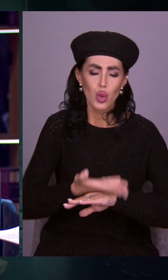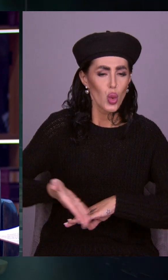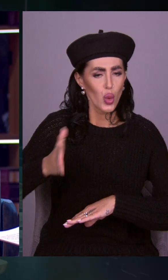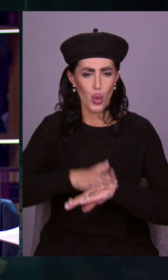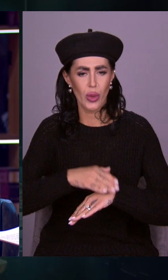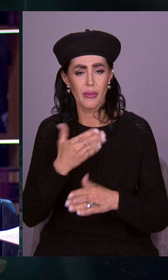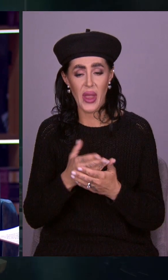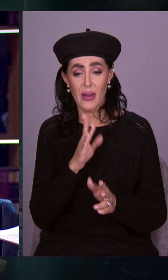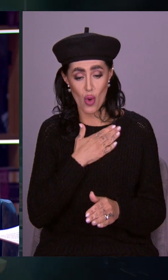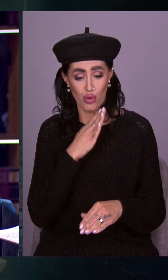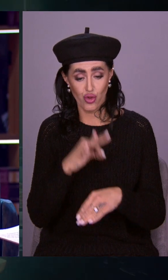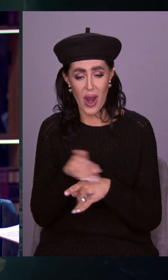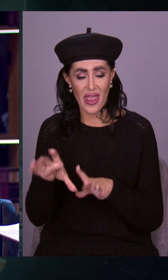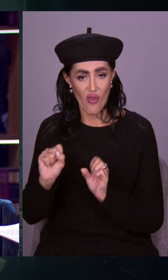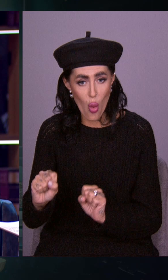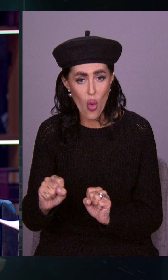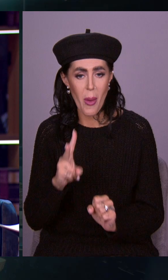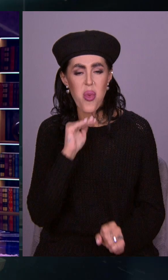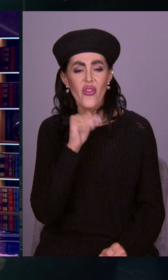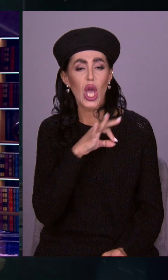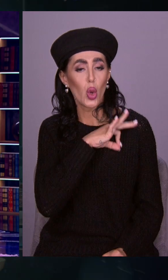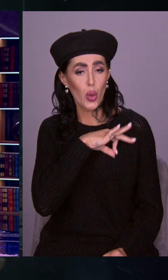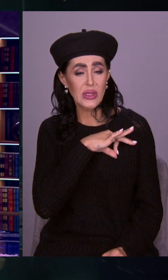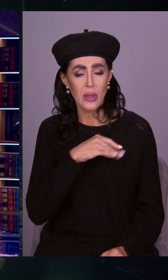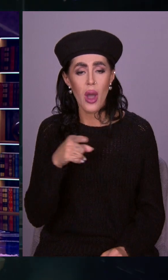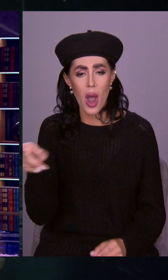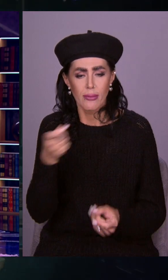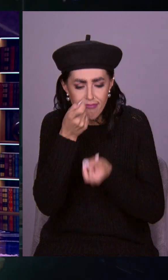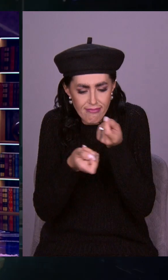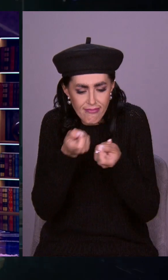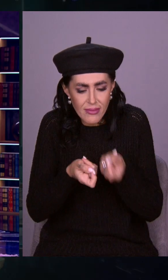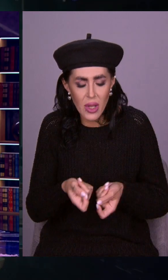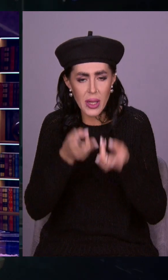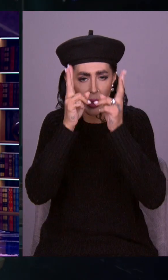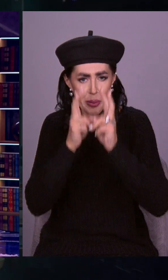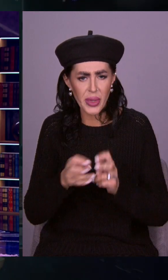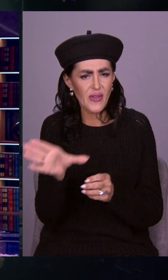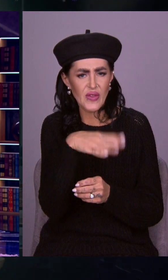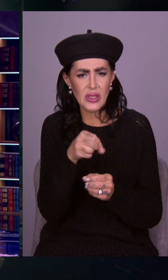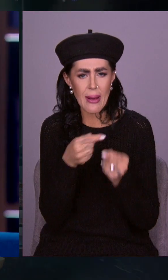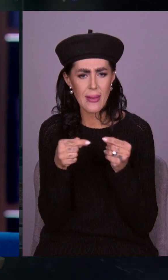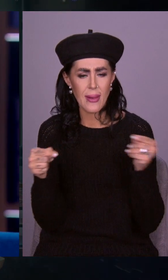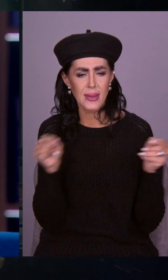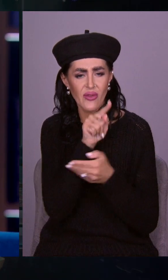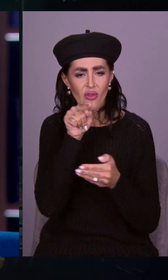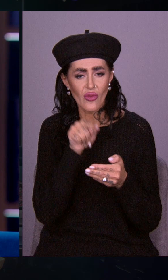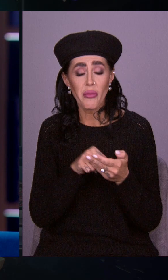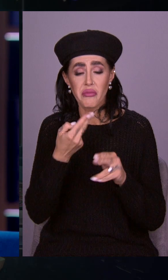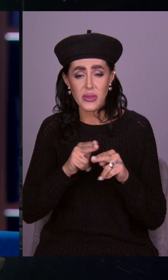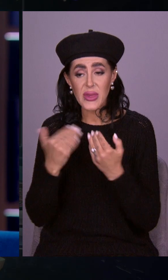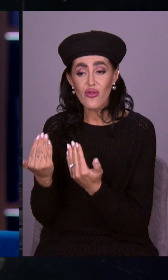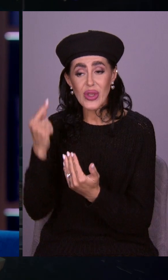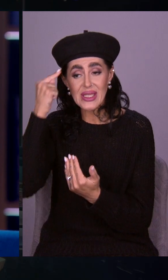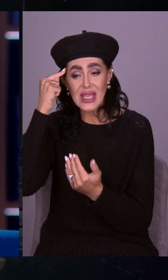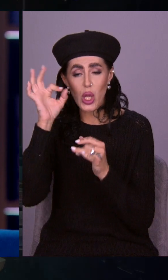вона юристка, адвокатка, так, тому вона ага детально і більш глибоко розбирається в усіх тонкощах. І насправді, от якраз таки ці її знання